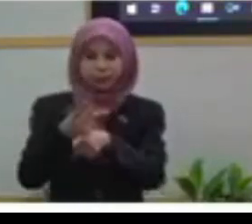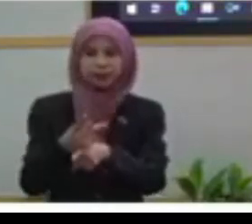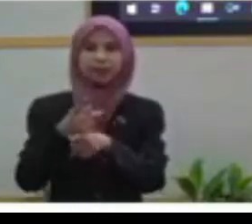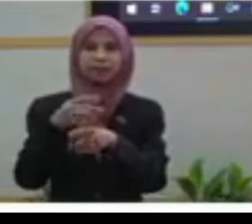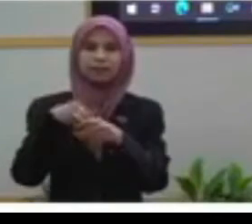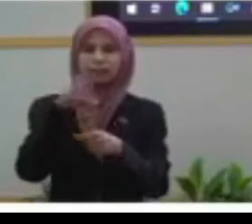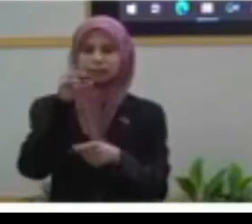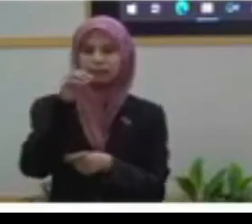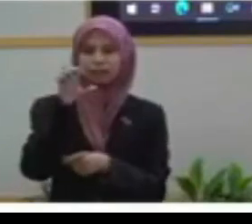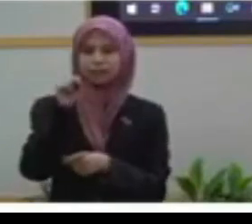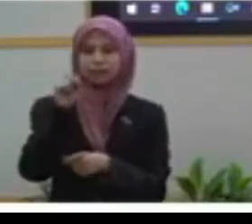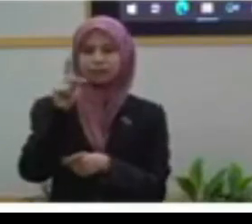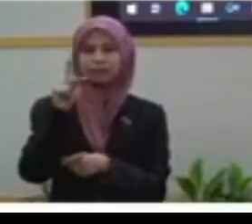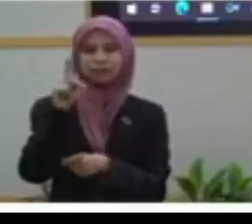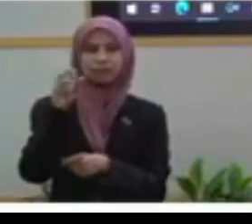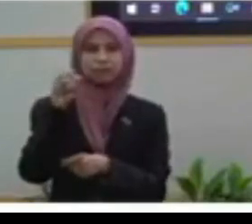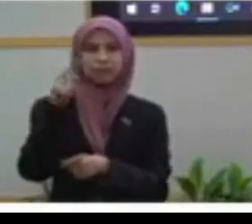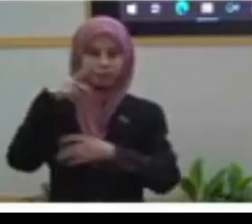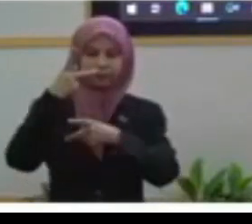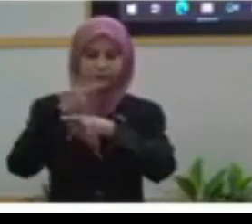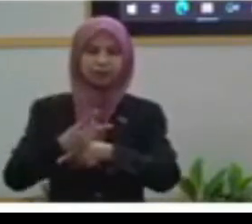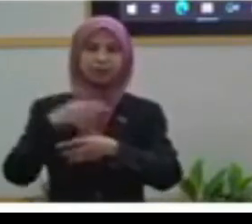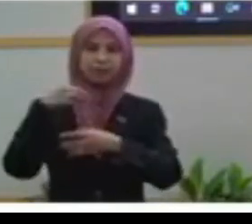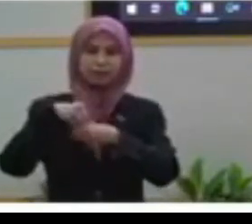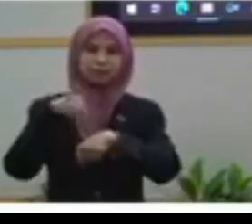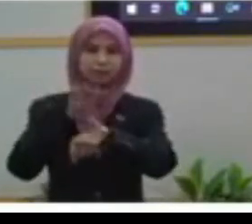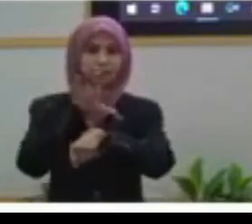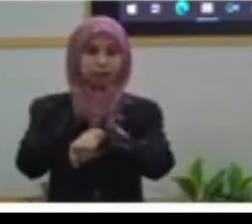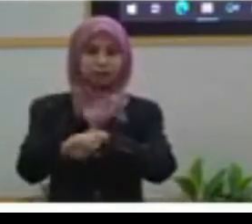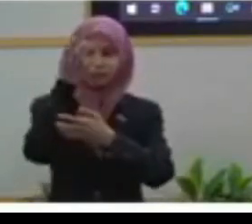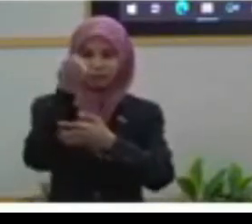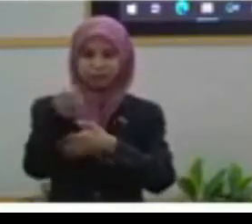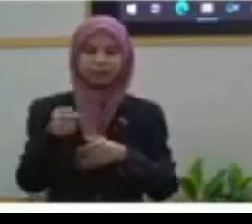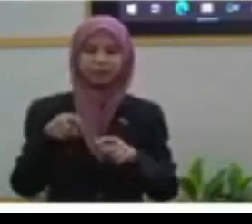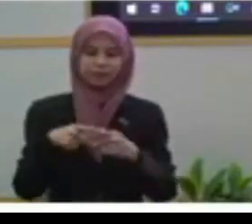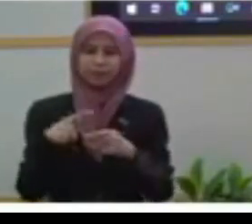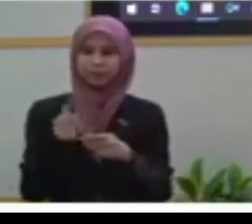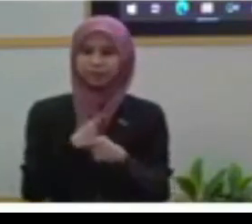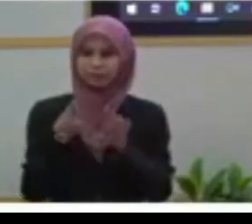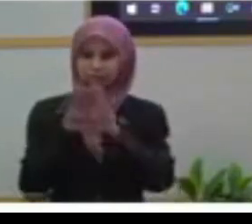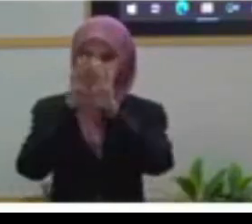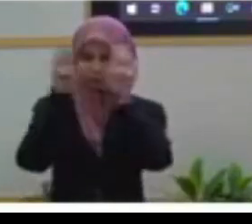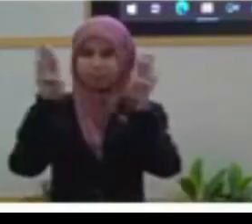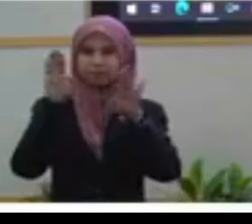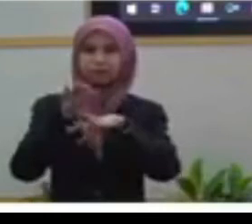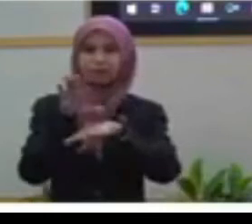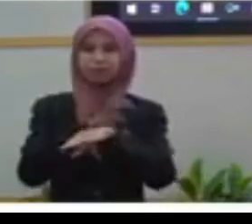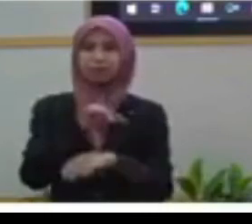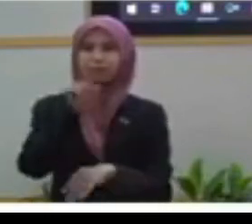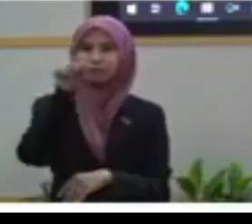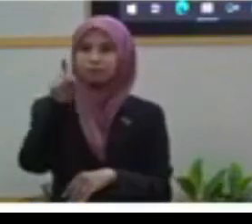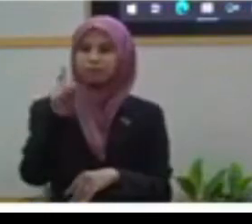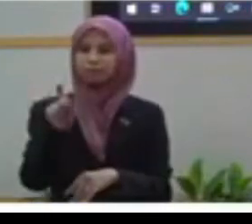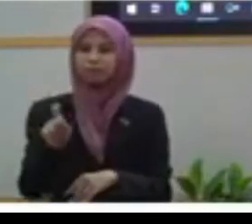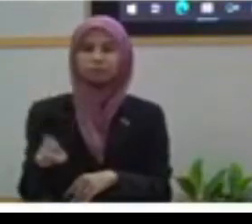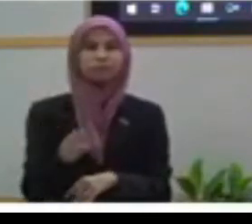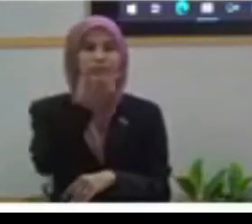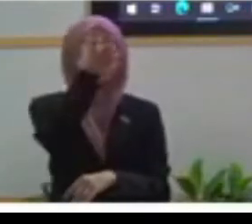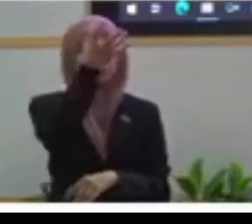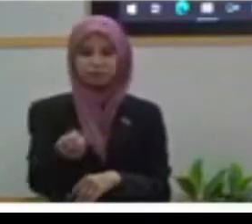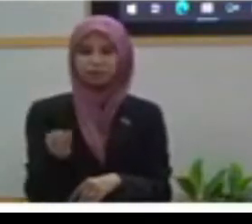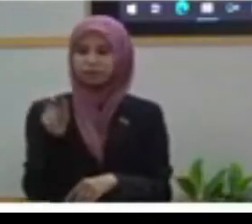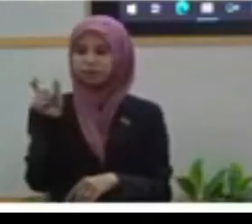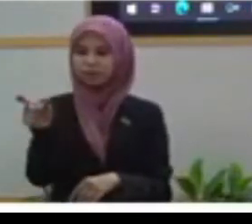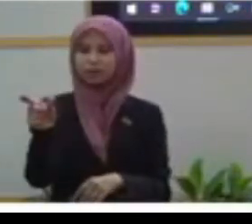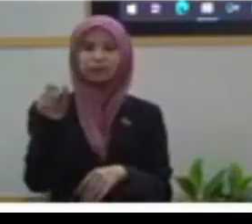desktop, masuk dalam folder, choose, pilih daripada folder berkenaan. Contohnya macam kita choose kat sini. Ni